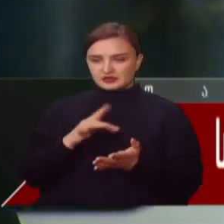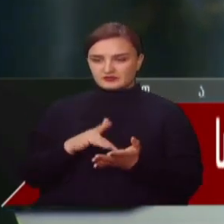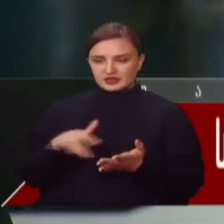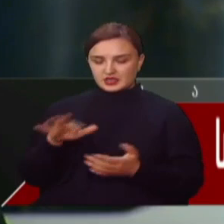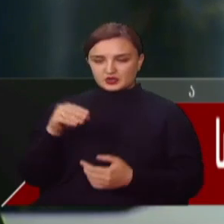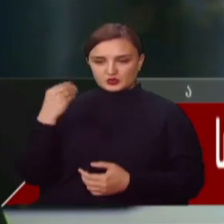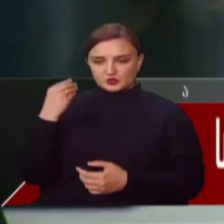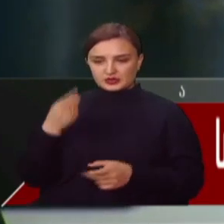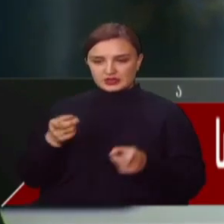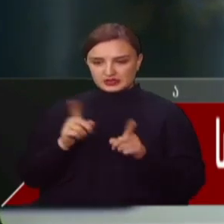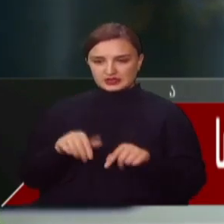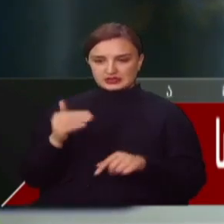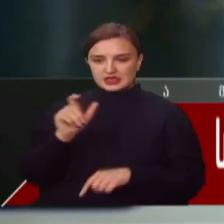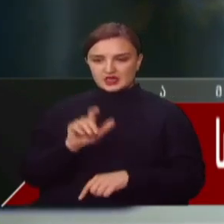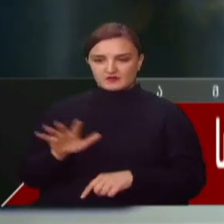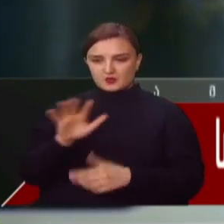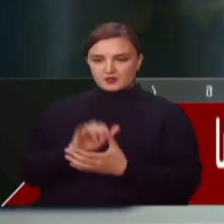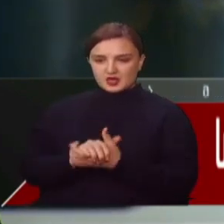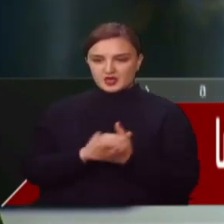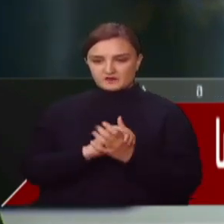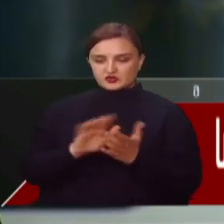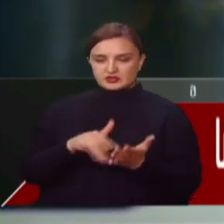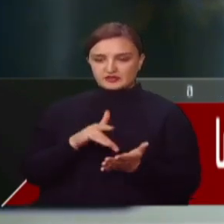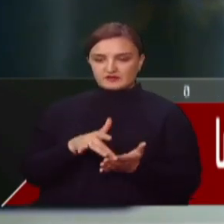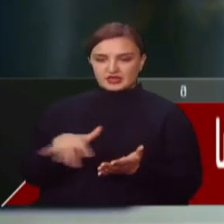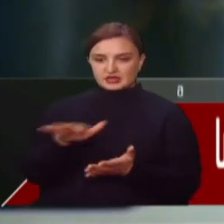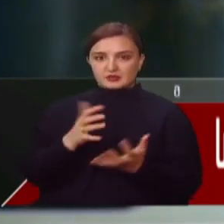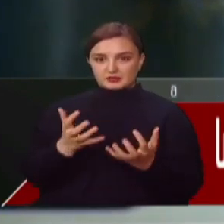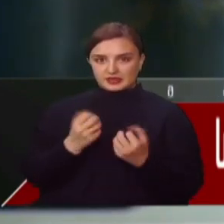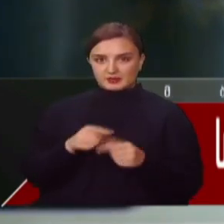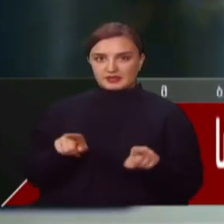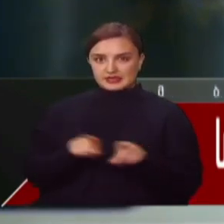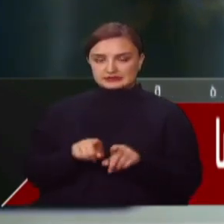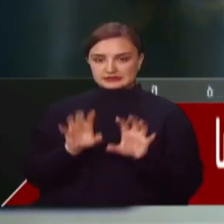და ევროკავშირის ქვეყნებიც იღებენ ასეთ კანონს, იმიტომ რომ ამ